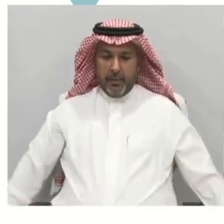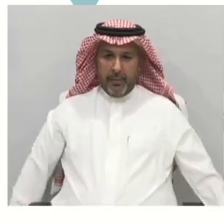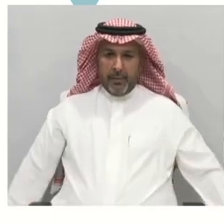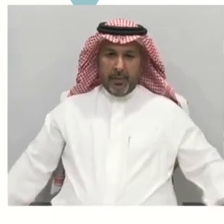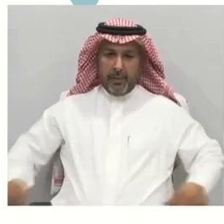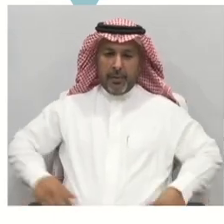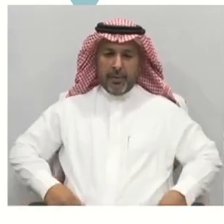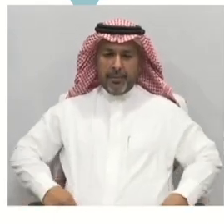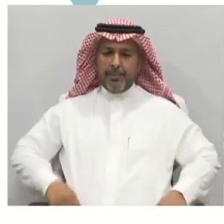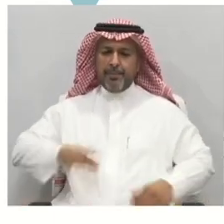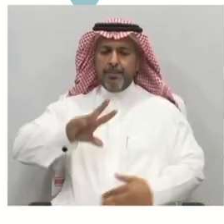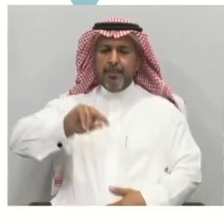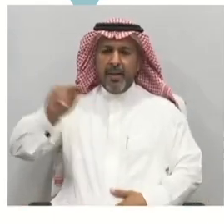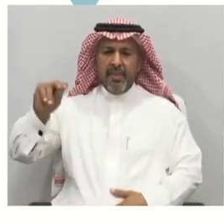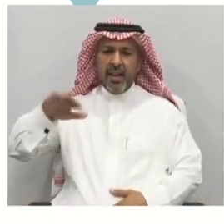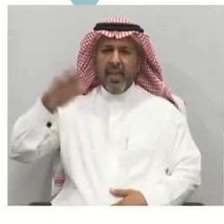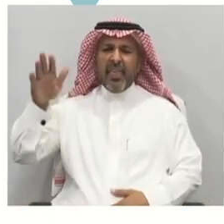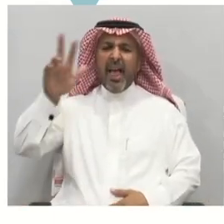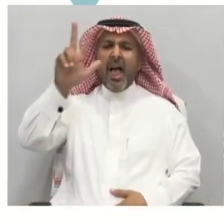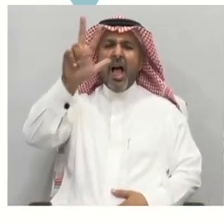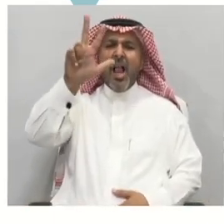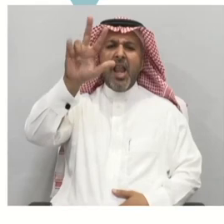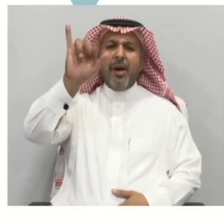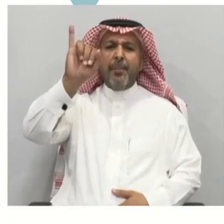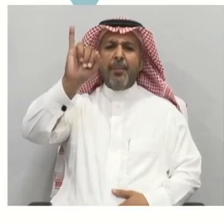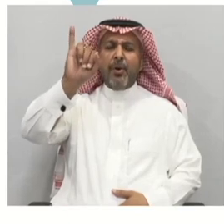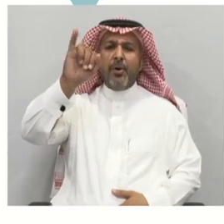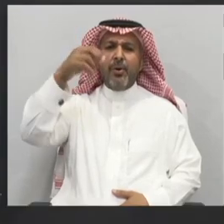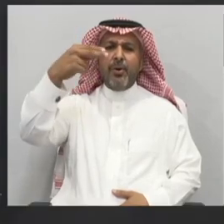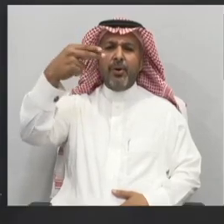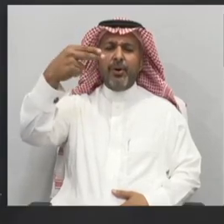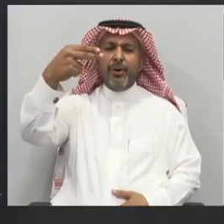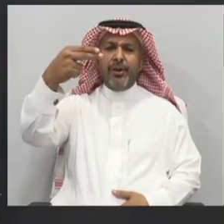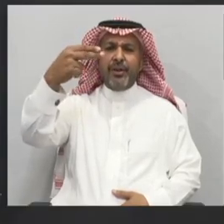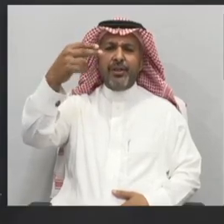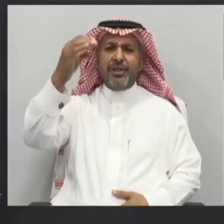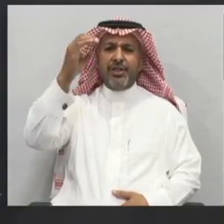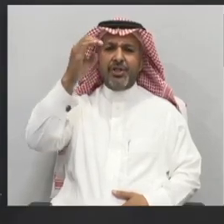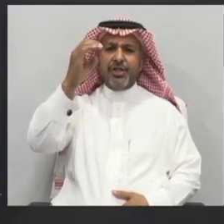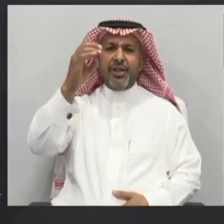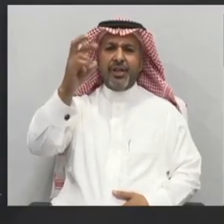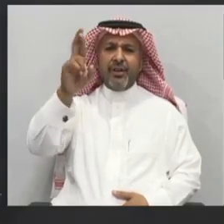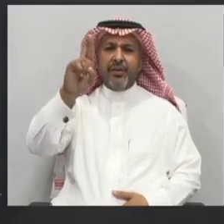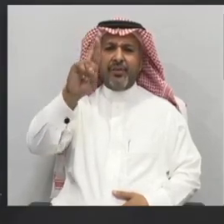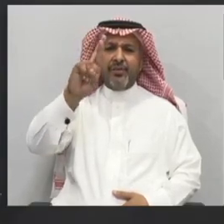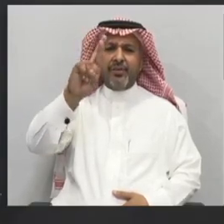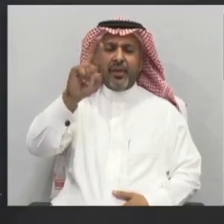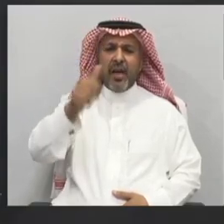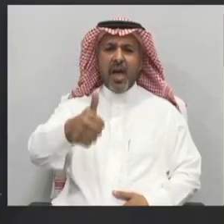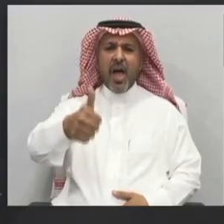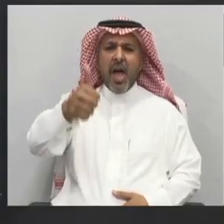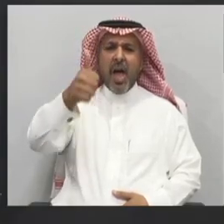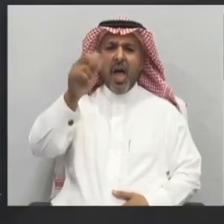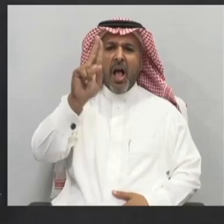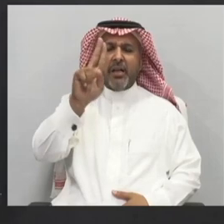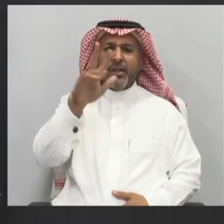التي تسمى المعجزات هذه الايات اخواني واخواتي جعلها الله على ايدي انبيائه عليهم الصلاه